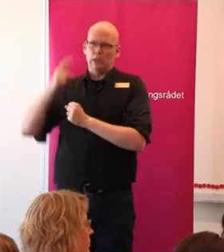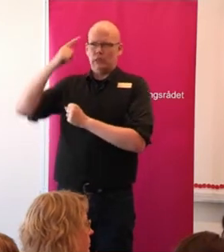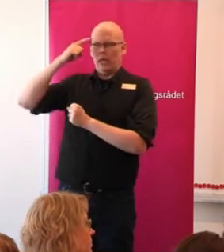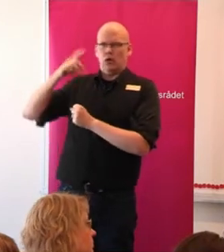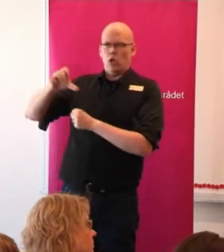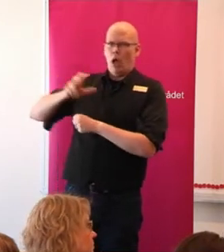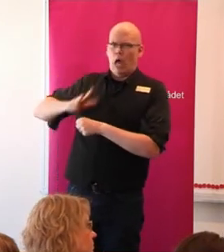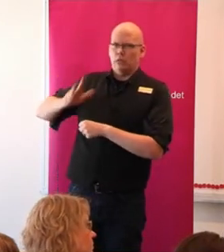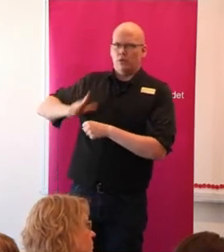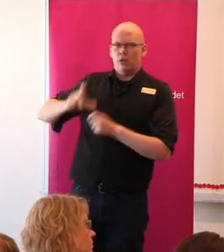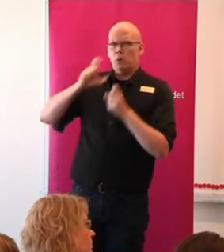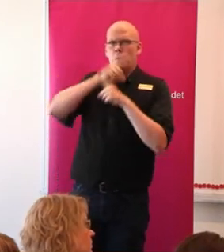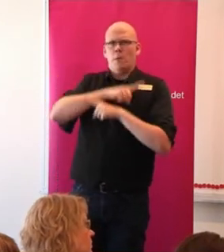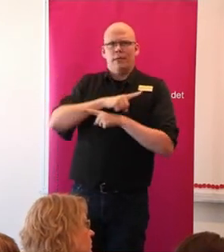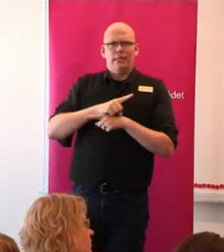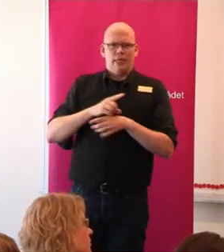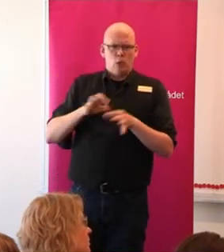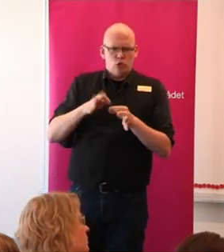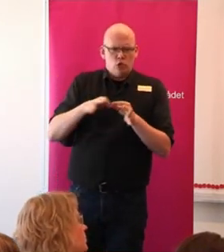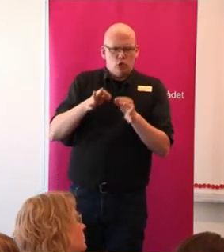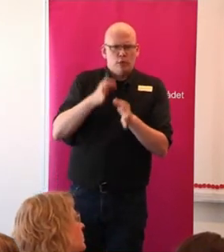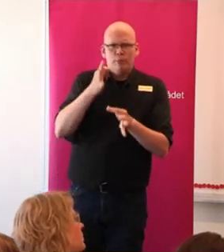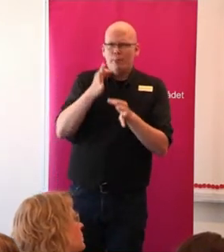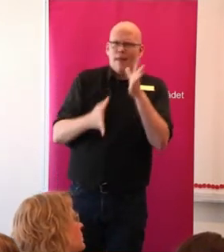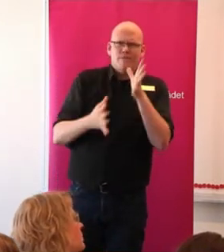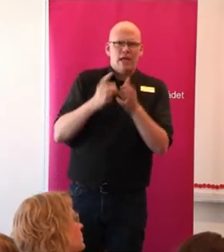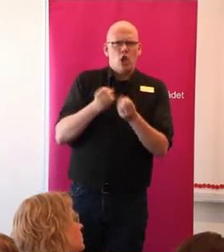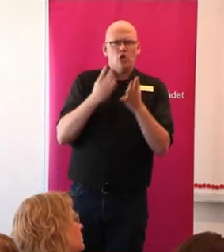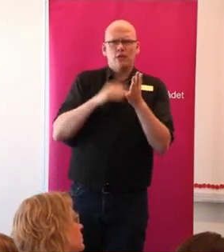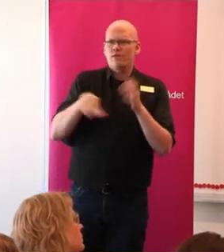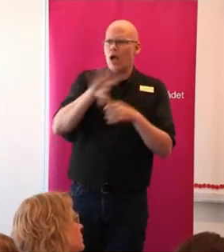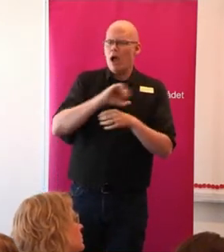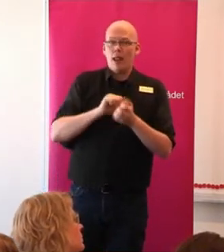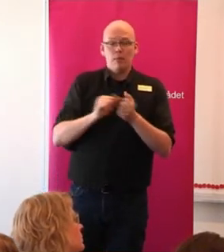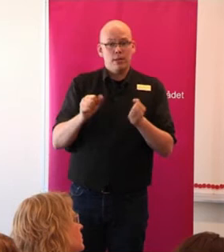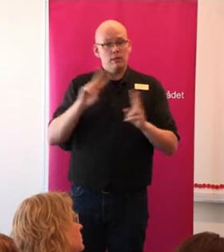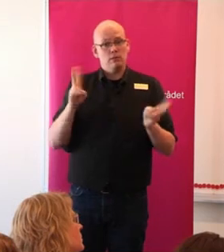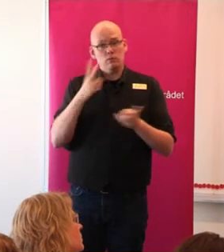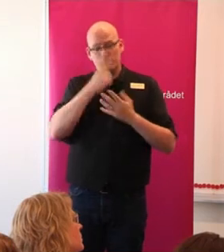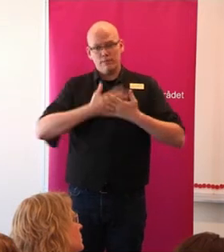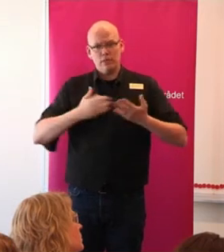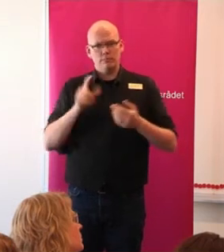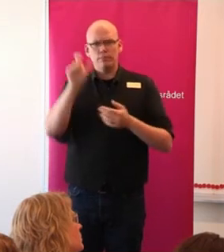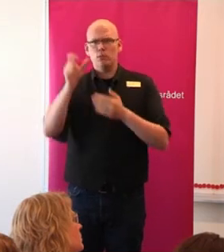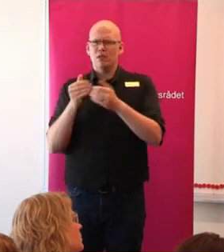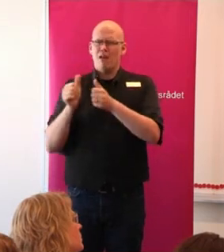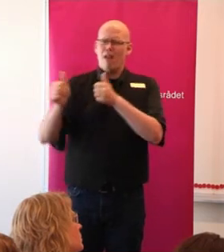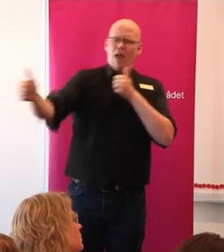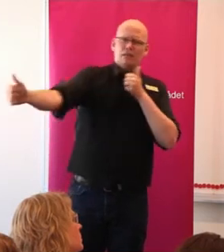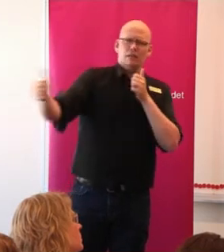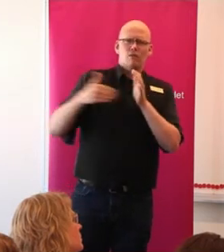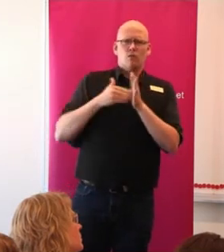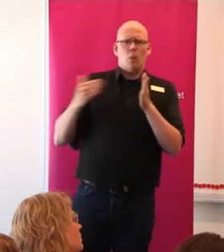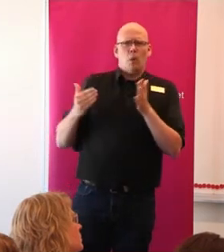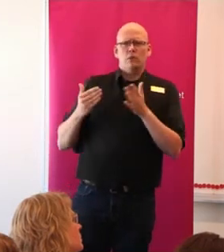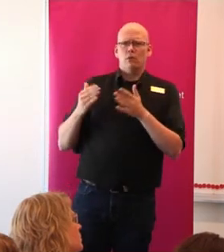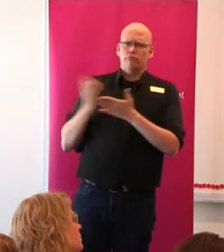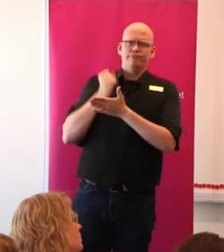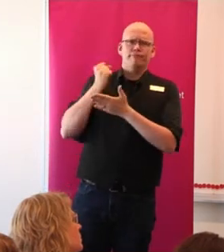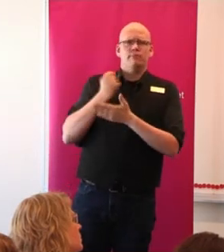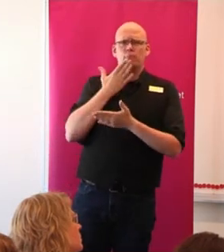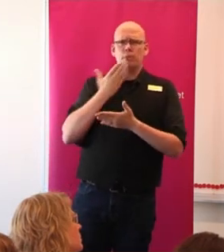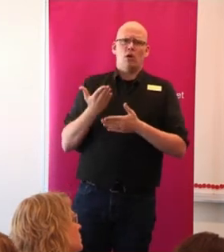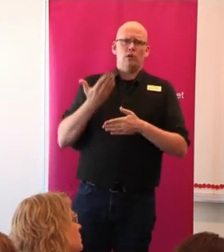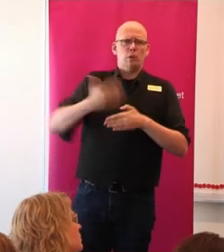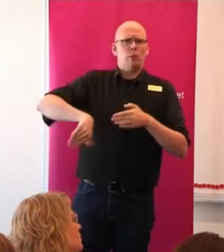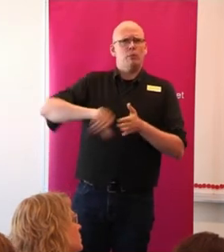Så att man inte kan skräddarsy för alla kanske, men... Det här visar ju att de som kanske är längst ifrån att få ett avgångsbetyg i gymnasiet